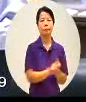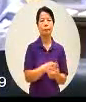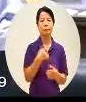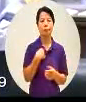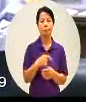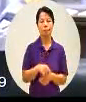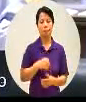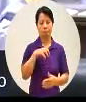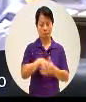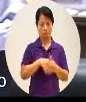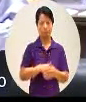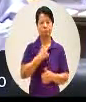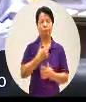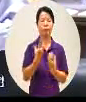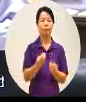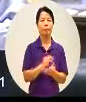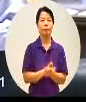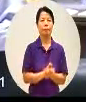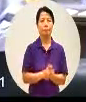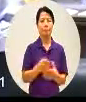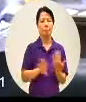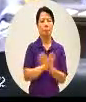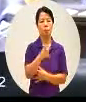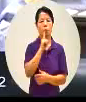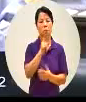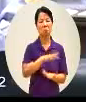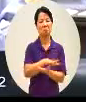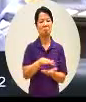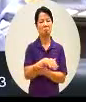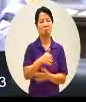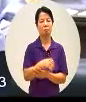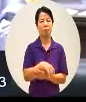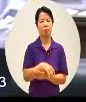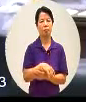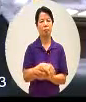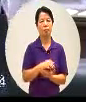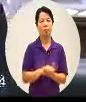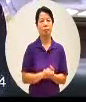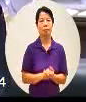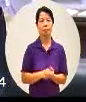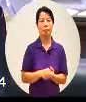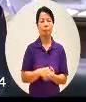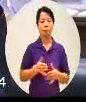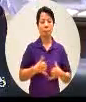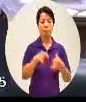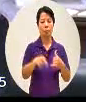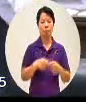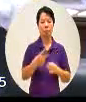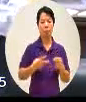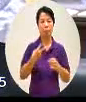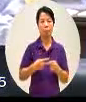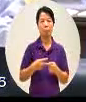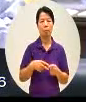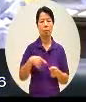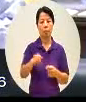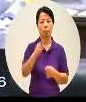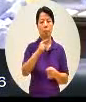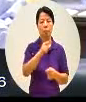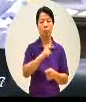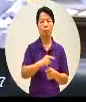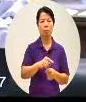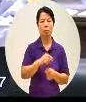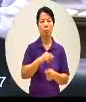实不是这样啊，问题人外口咧讲作歹听啊，哦，啊有一条路两档，你拢无摘掉迄个风